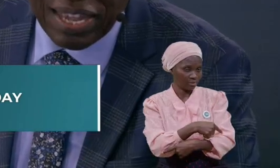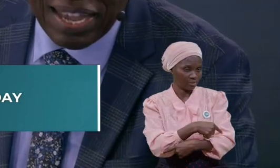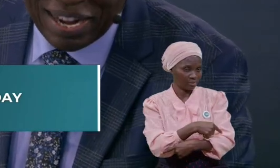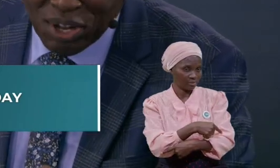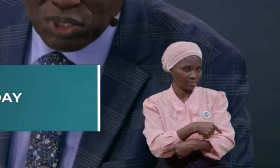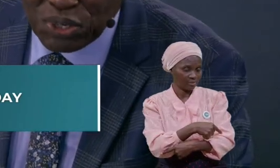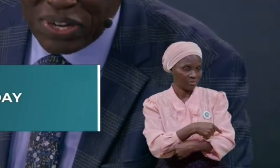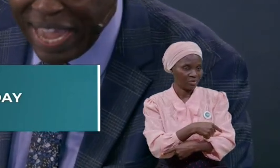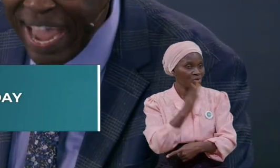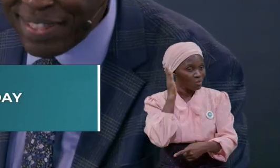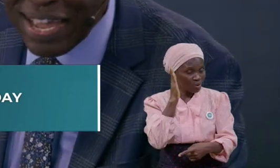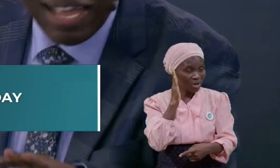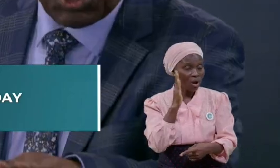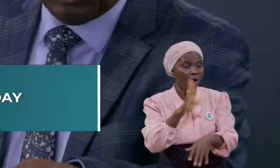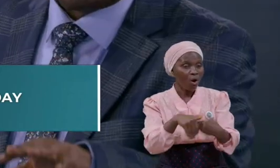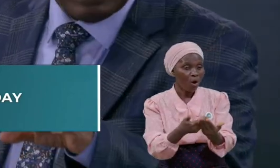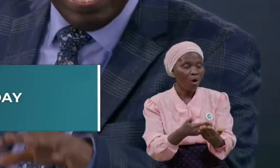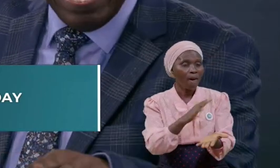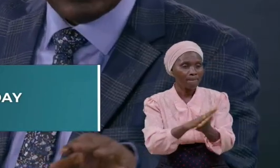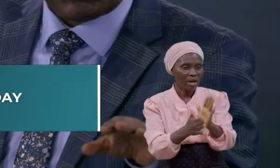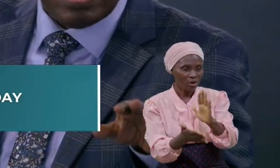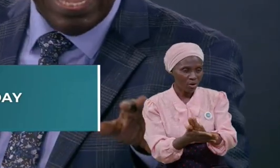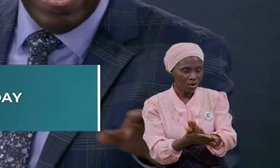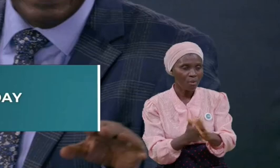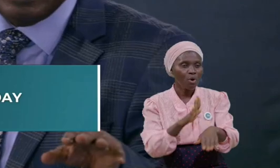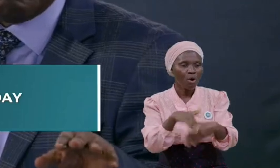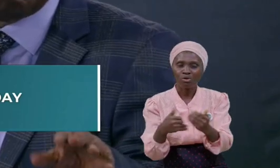vous deveniez tel que je suis,